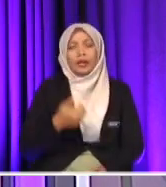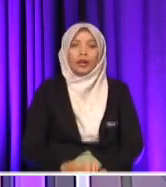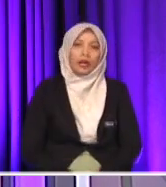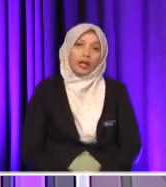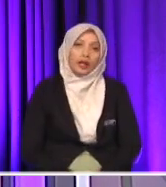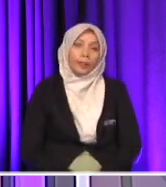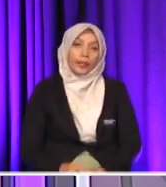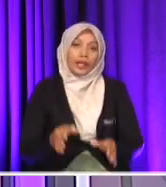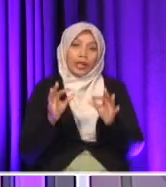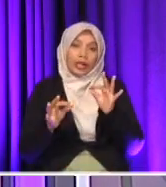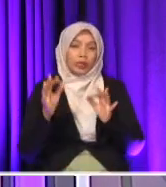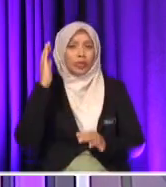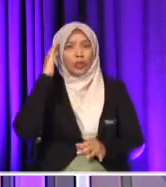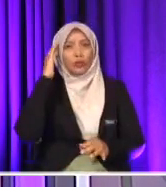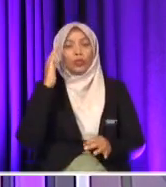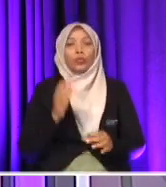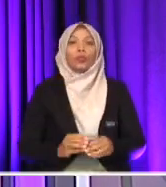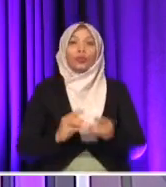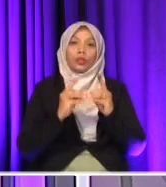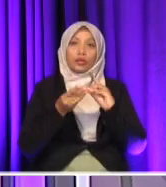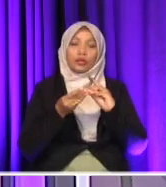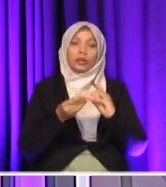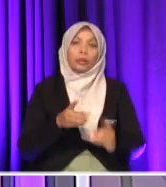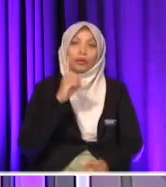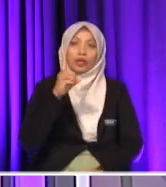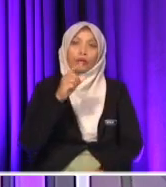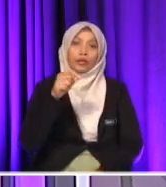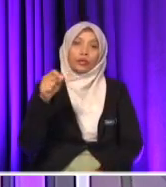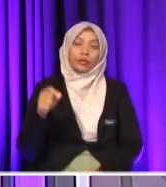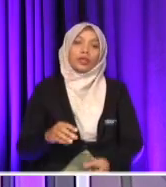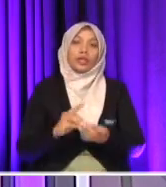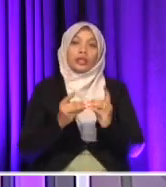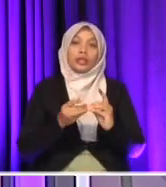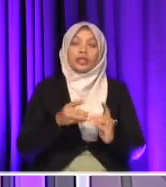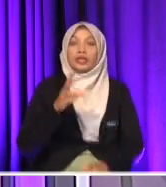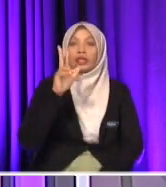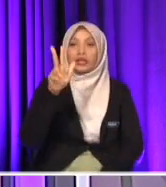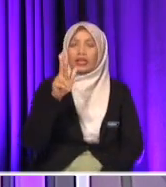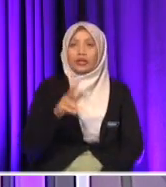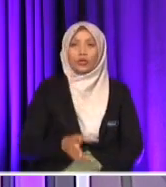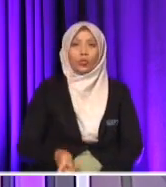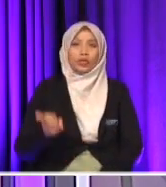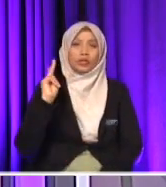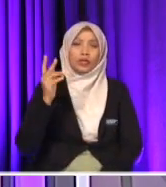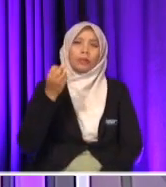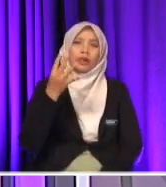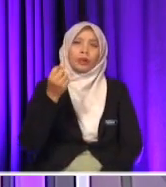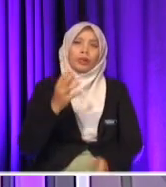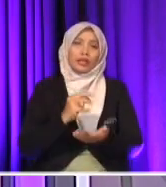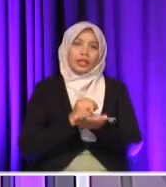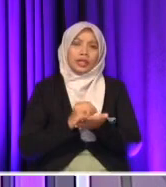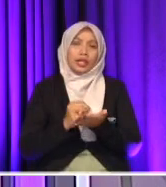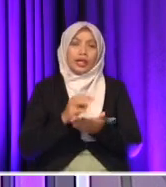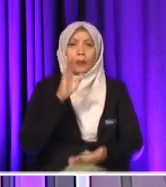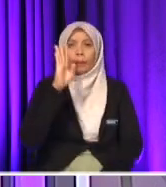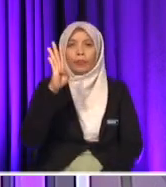digit pertama dan kedua terus tulis, okey. Kemudian digit ketiga tadi dia punya kuasa berapa nilai dia, kalau 4 10